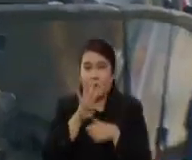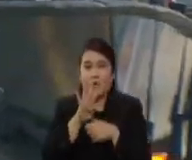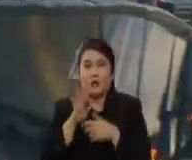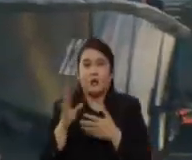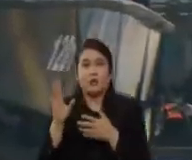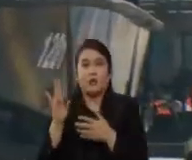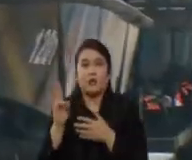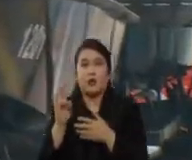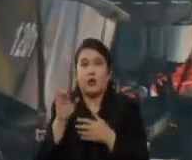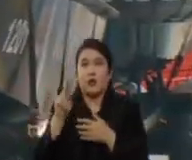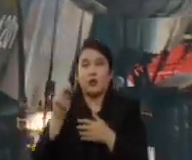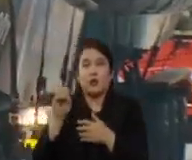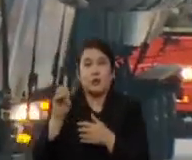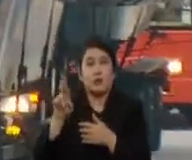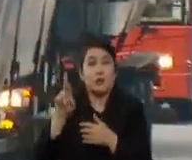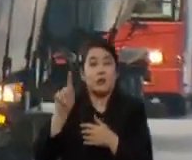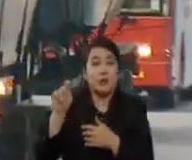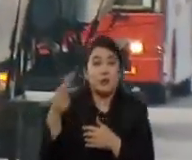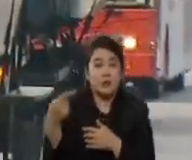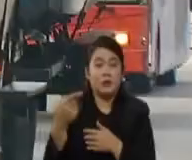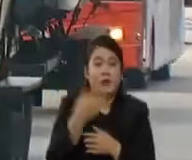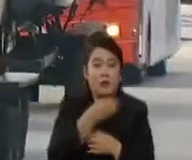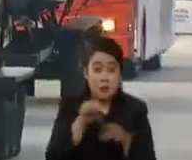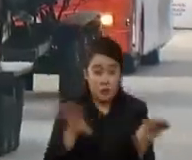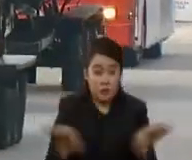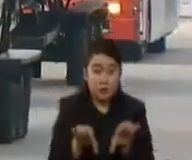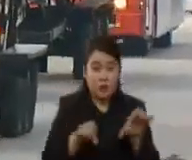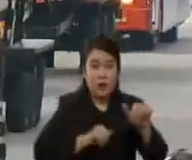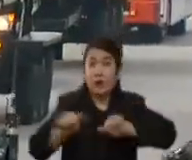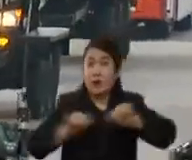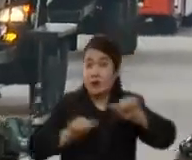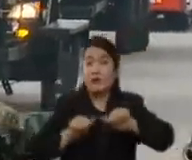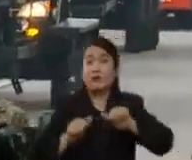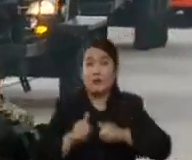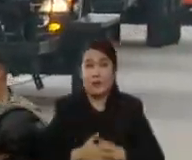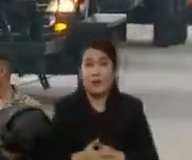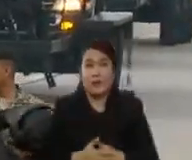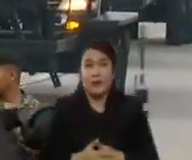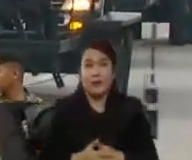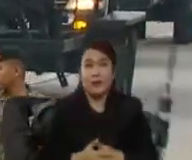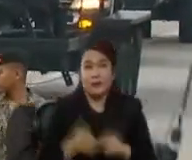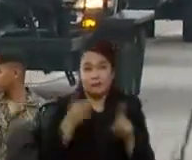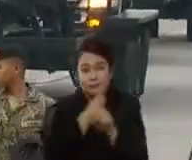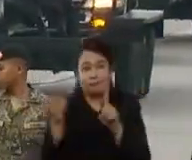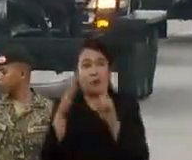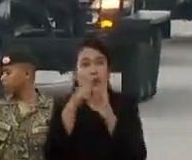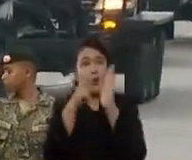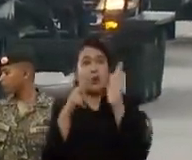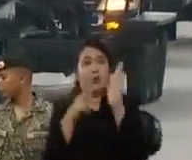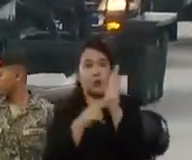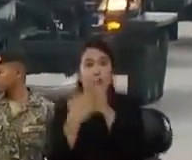digunakan untuk misi memintas sasaran yang melakukan aktiviti menyalahi undang-undang negara.